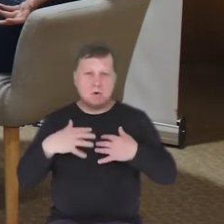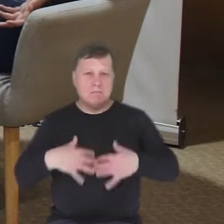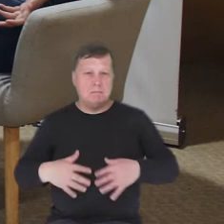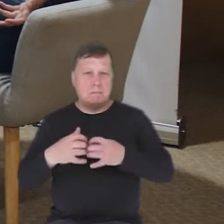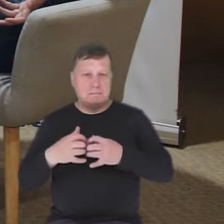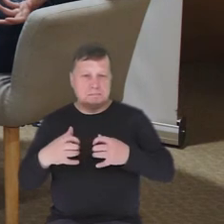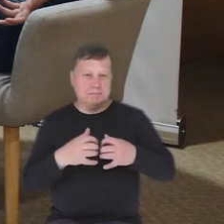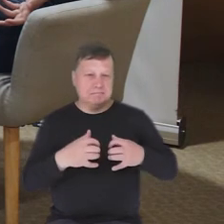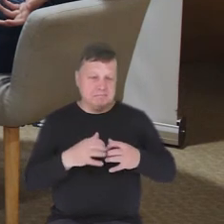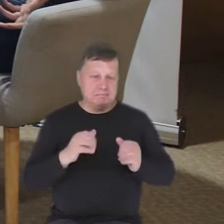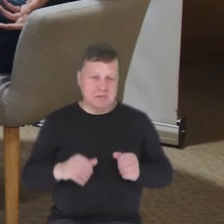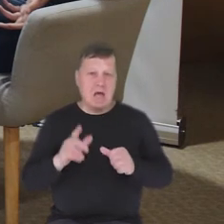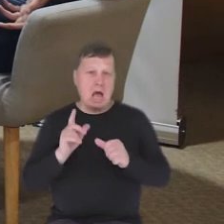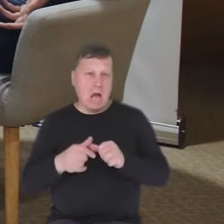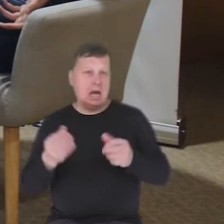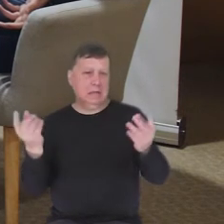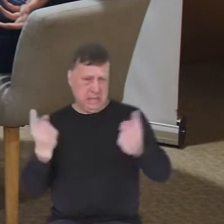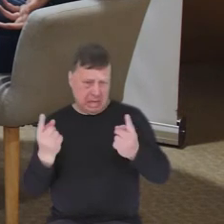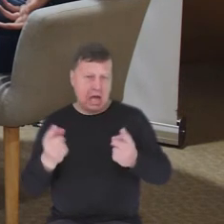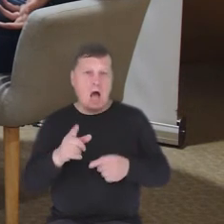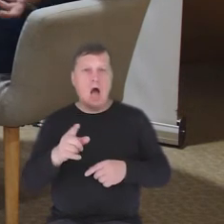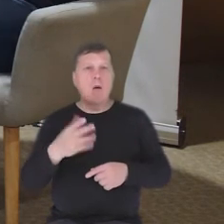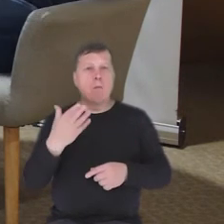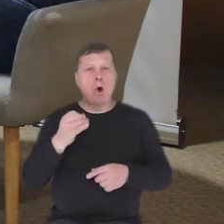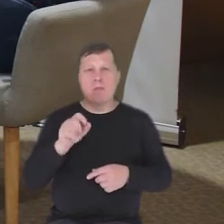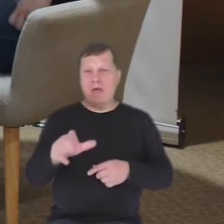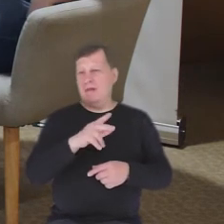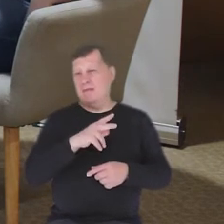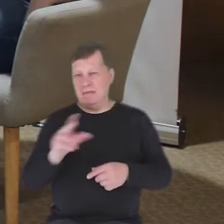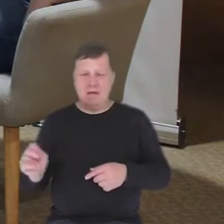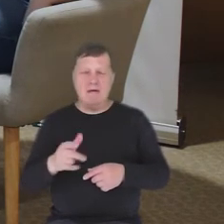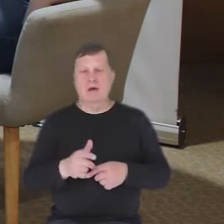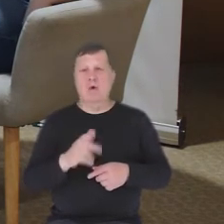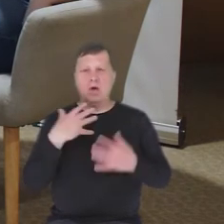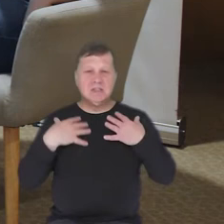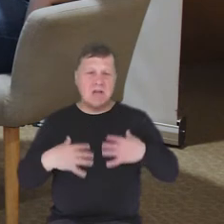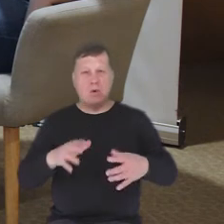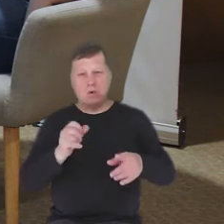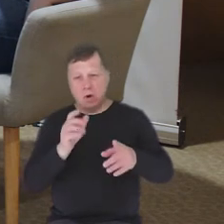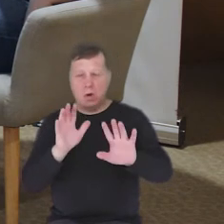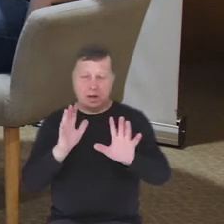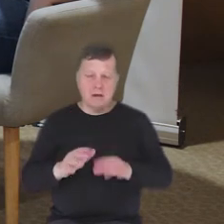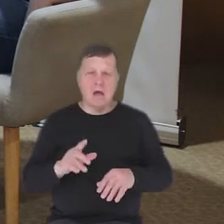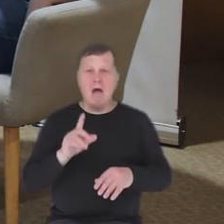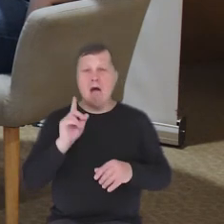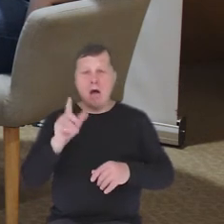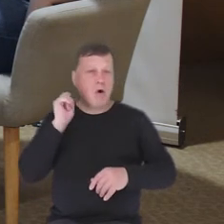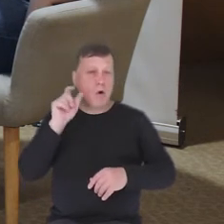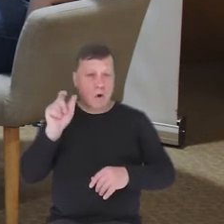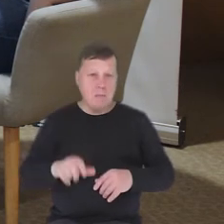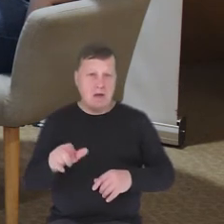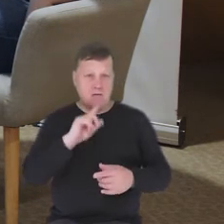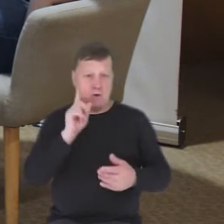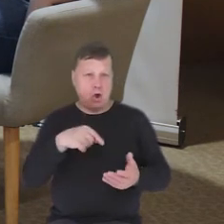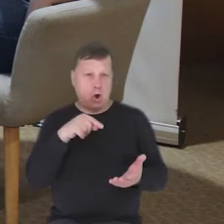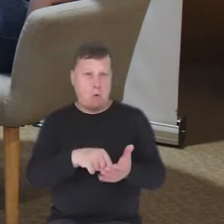Jest atrakcyjna, ale nie jest supermodelką, widać, że jej ciało ma pewne doświadczenia. I pojawia się w tym samym komiksie